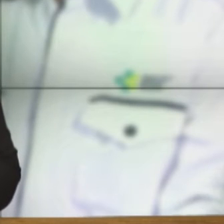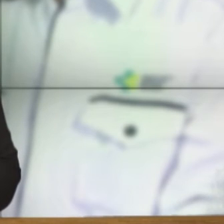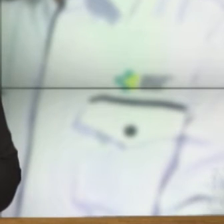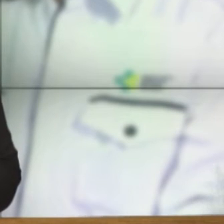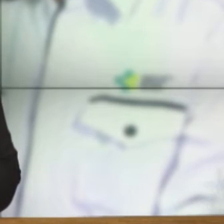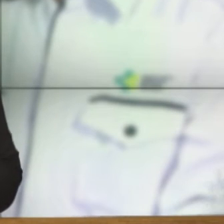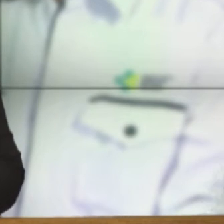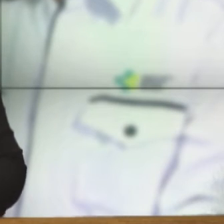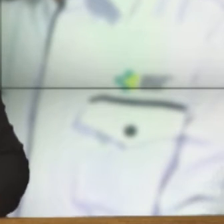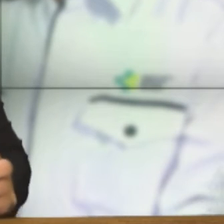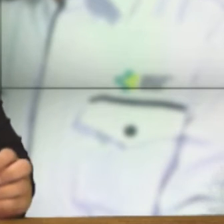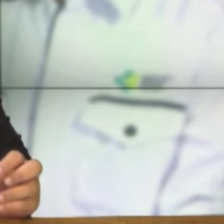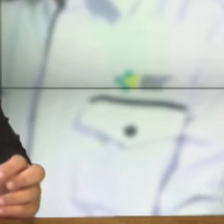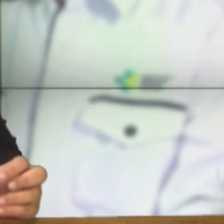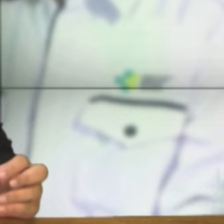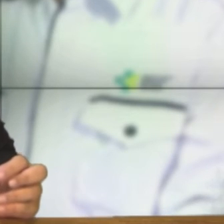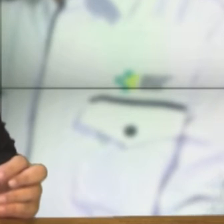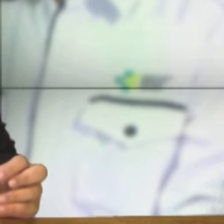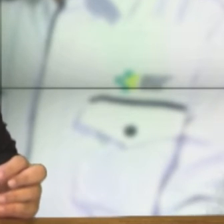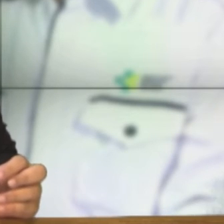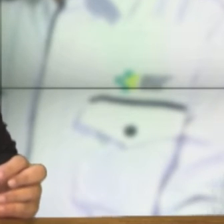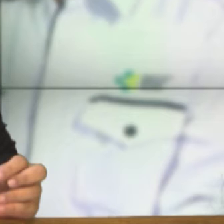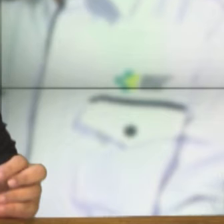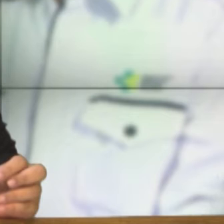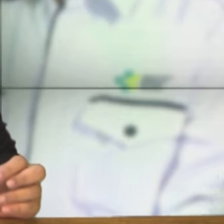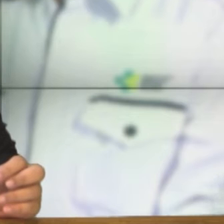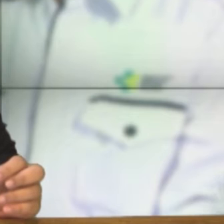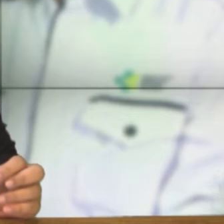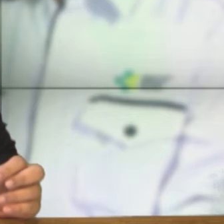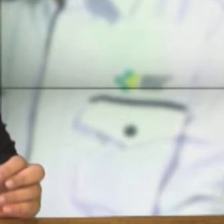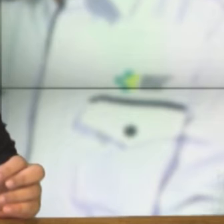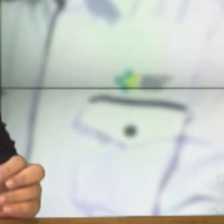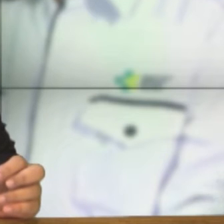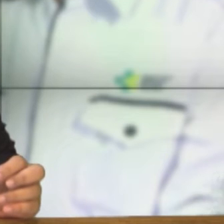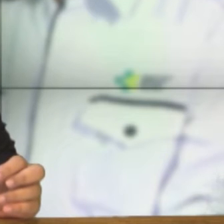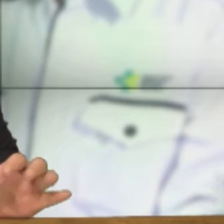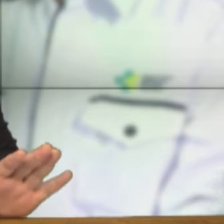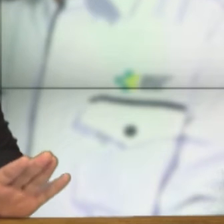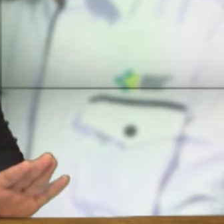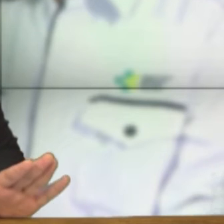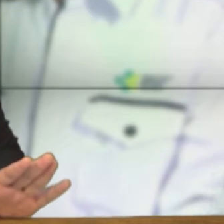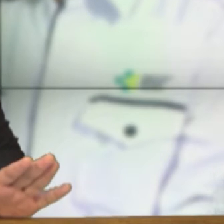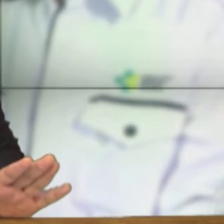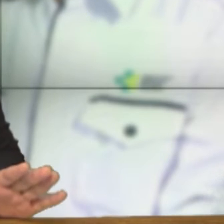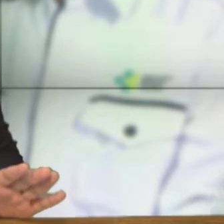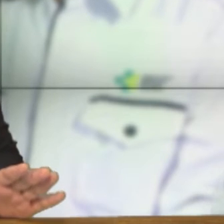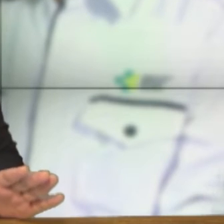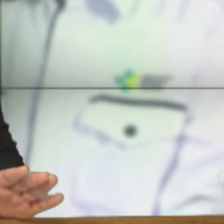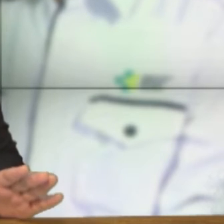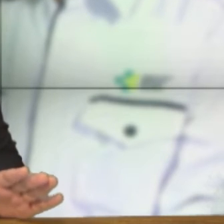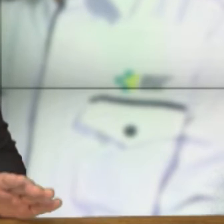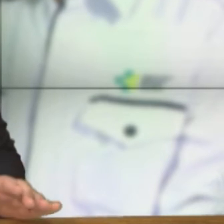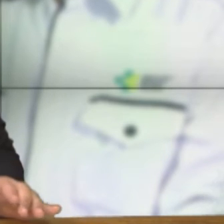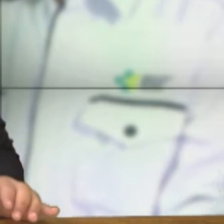mengatasi hal tersebut ia meminta kepada masyarakat Indonesia untuk ikut andil dalam pencegahan penyebaran covert 19 satu diantaranya dengan